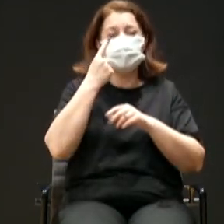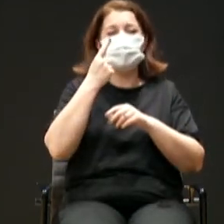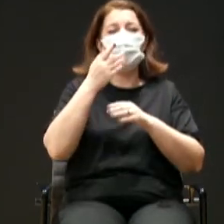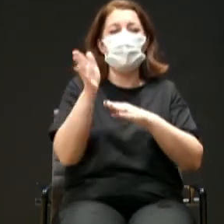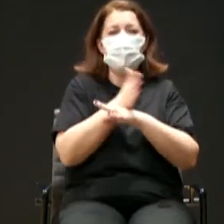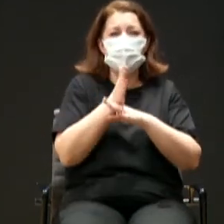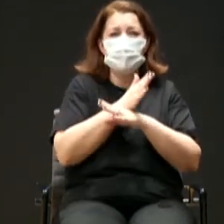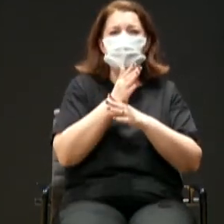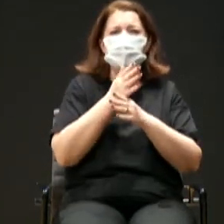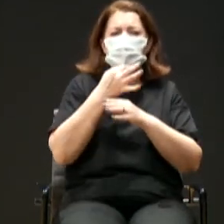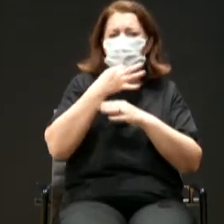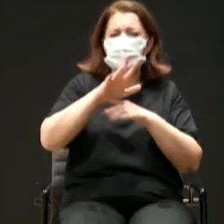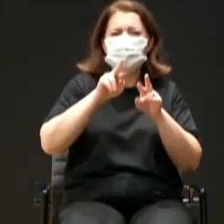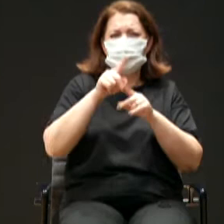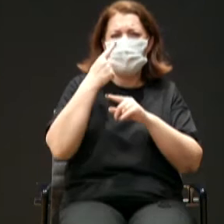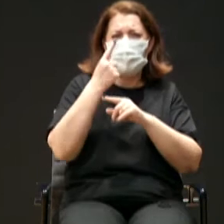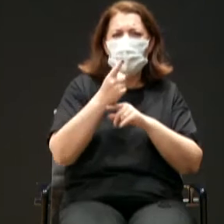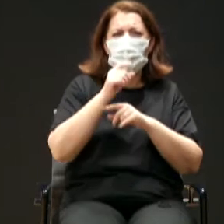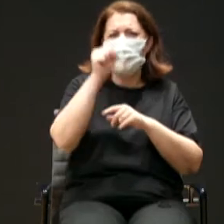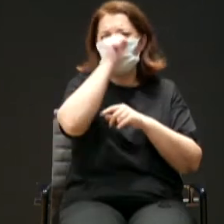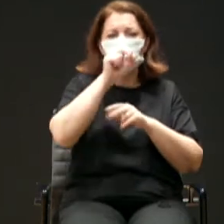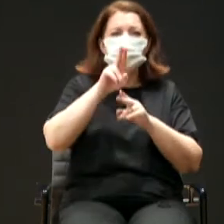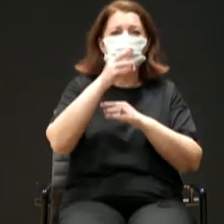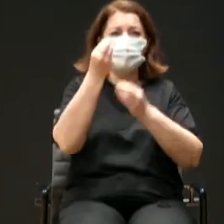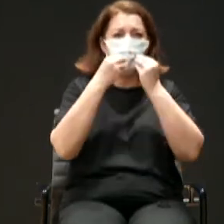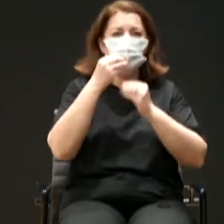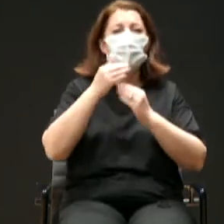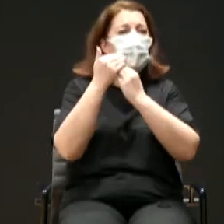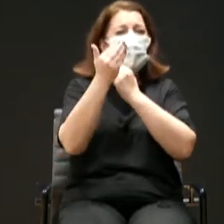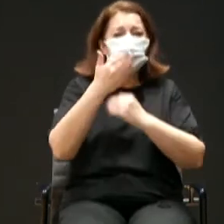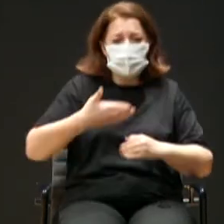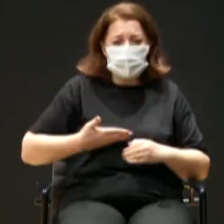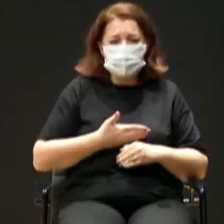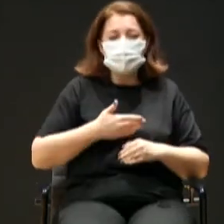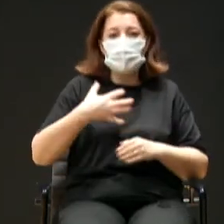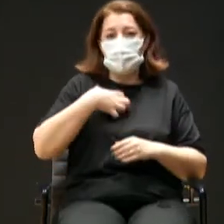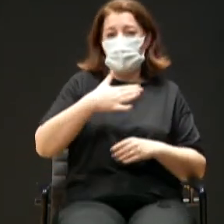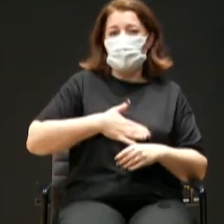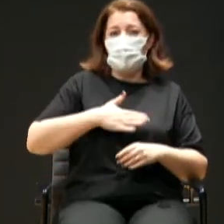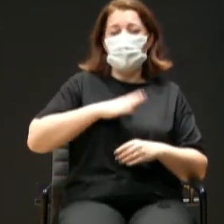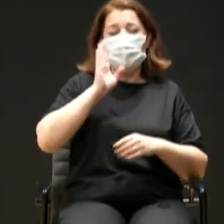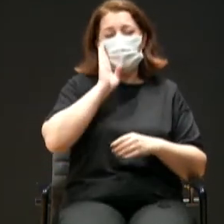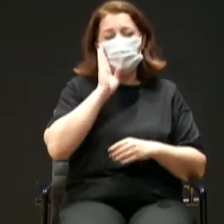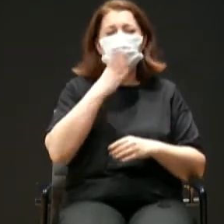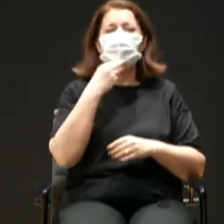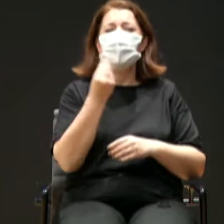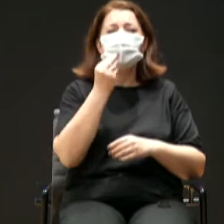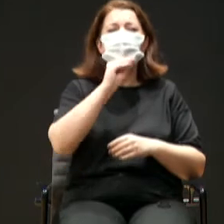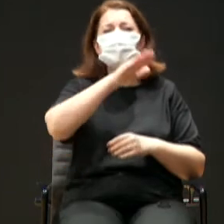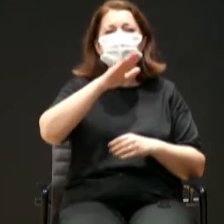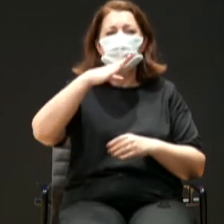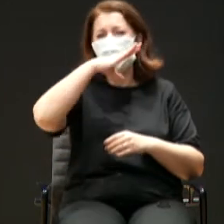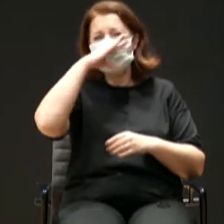yiyenler, komşusu açken tok yatanlar, başkasının hakkına saldıranlar, gencecik çocukları